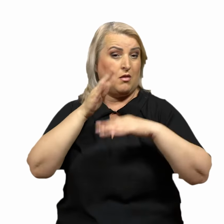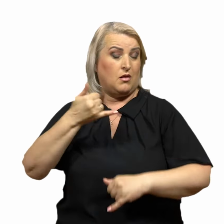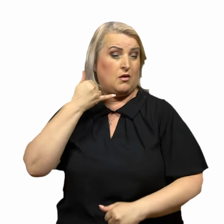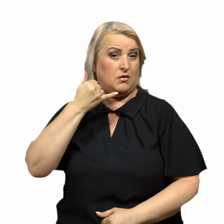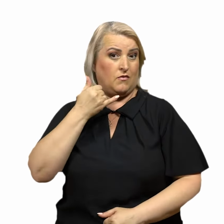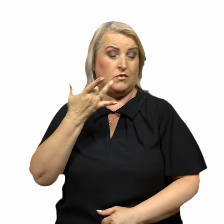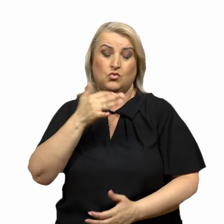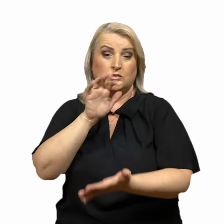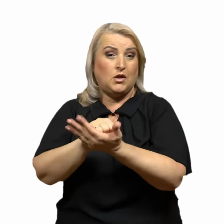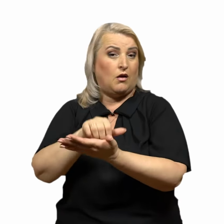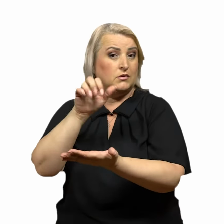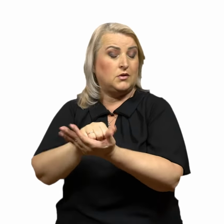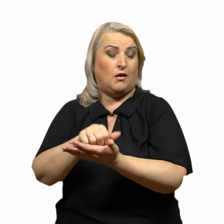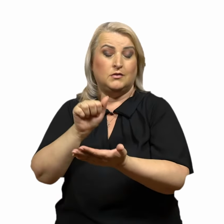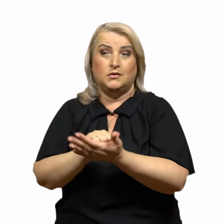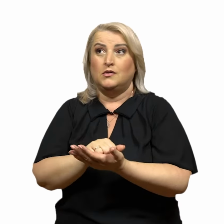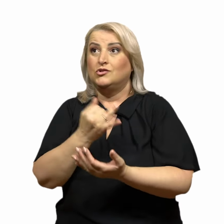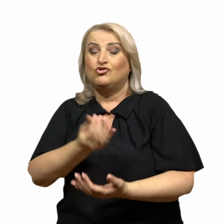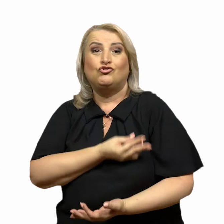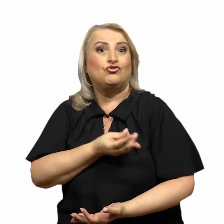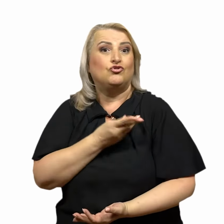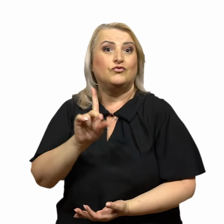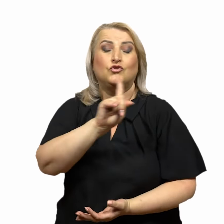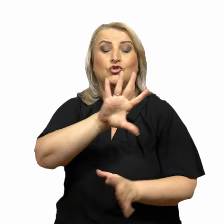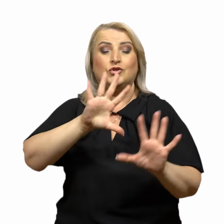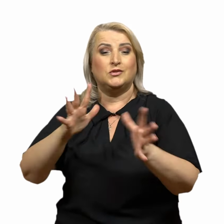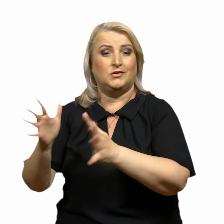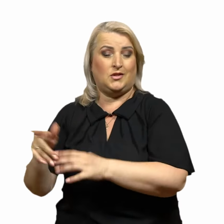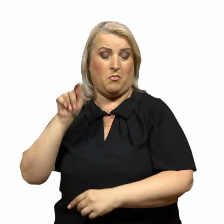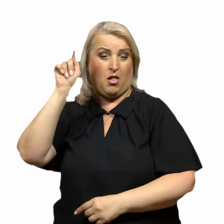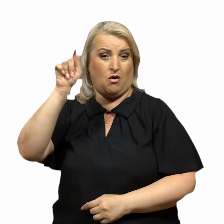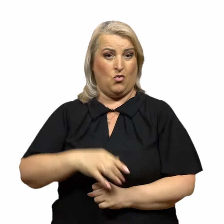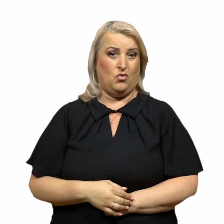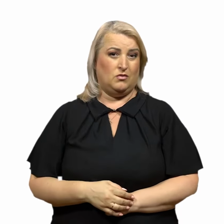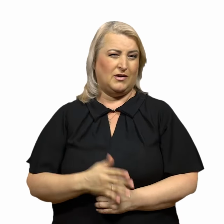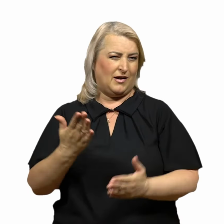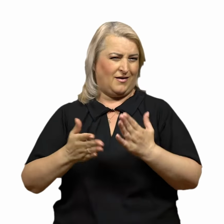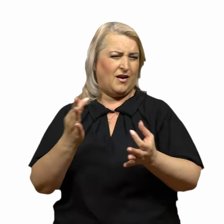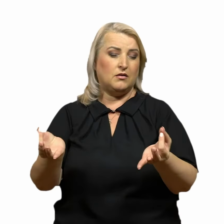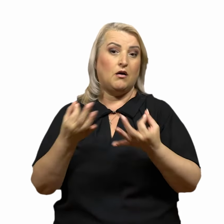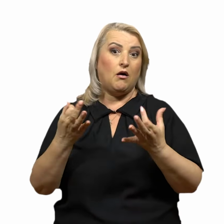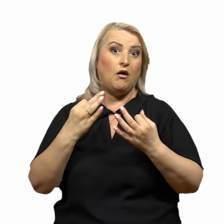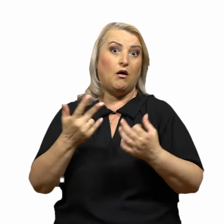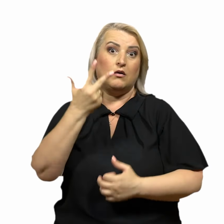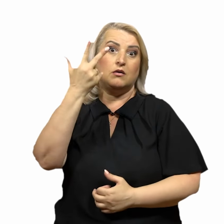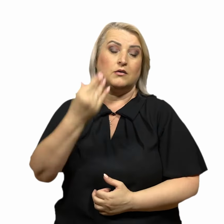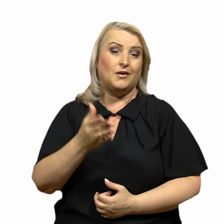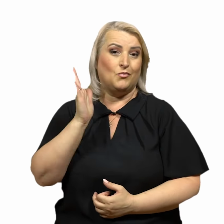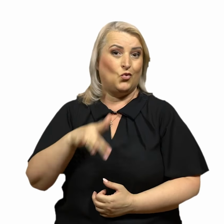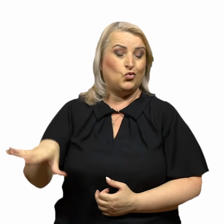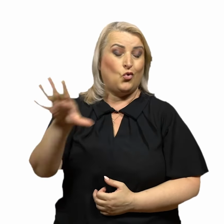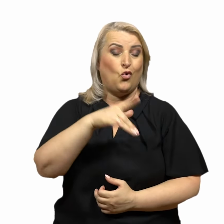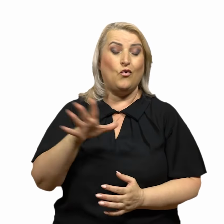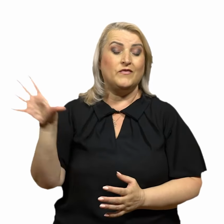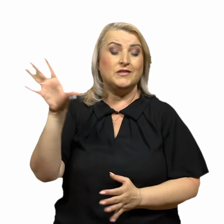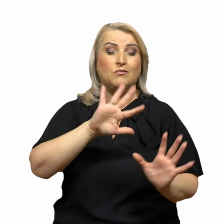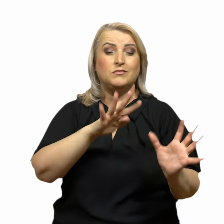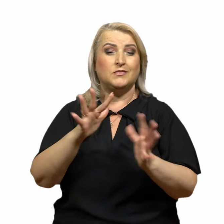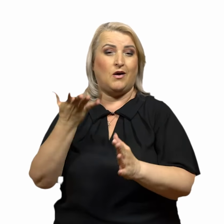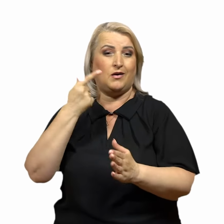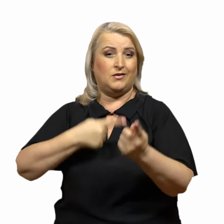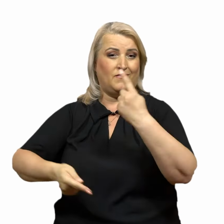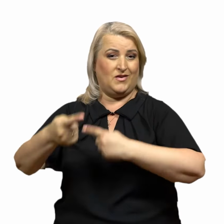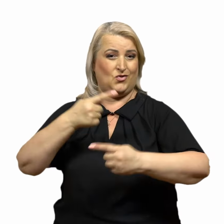cât este deocupată și entuziasmată de tot ce se întâmplă acolo. Cred că îmi va povesti vreo 3 zile despre toate atunci când va reveni.